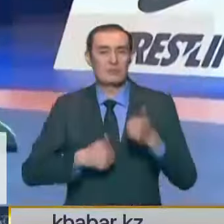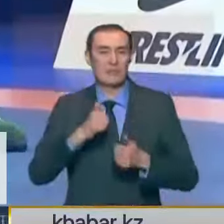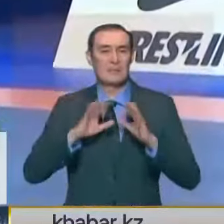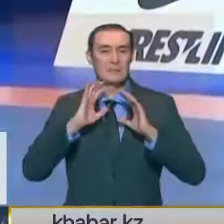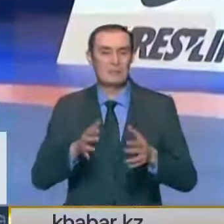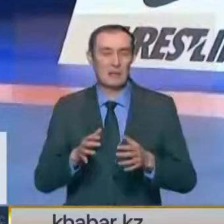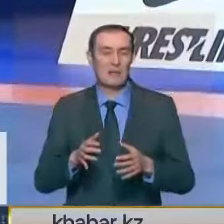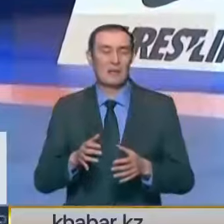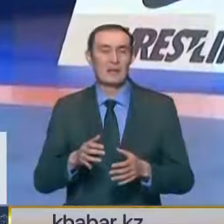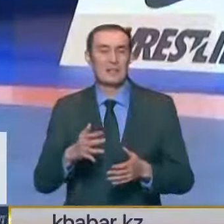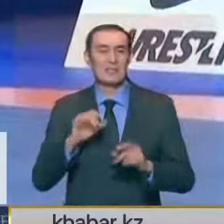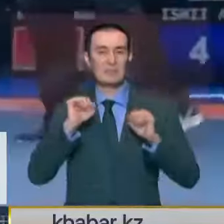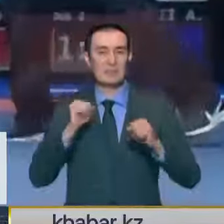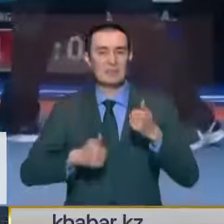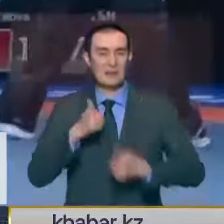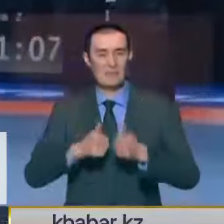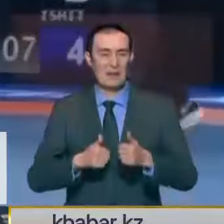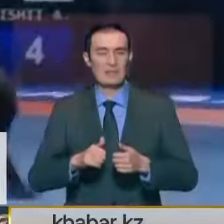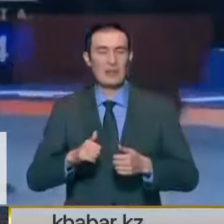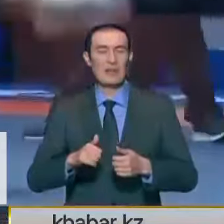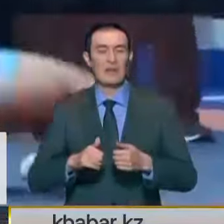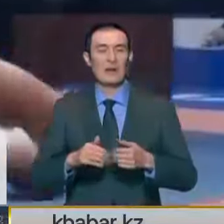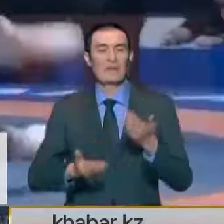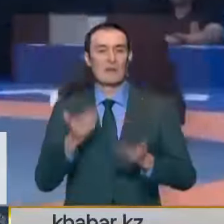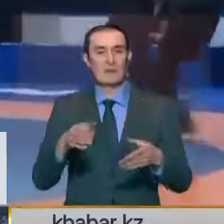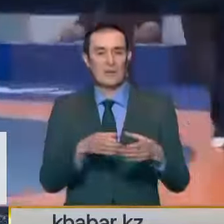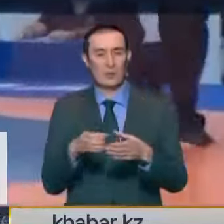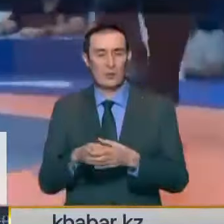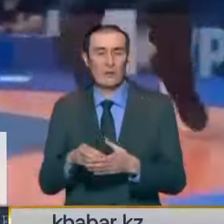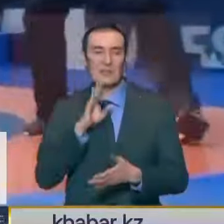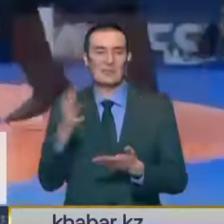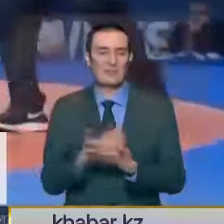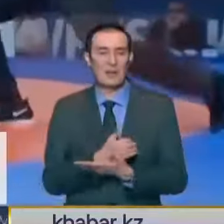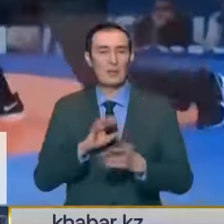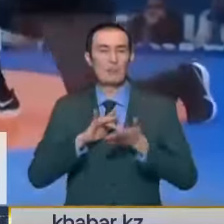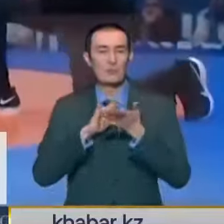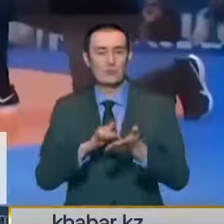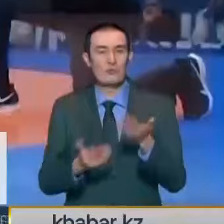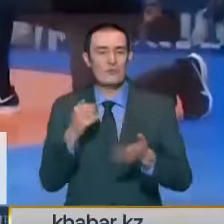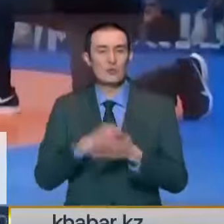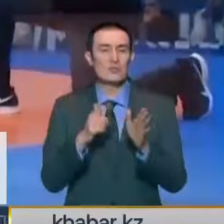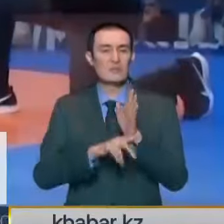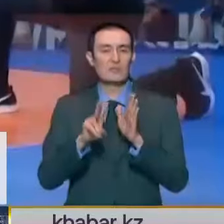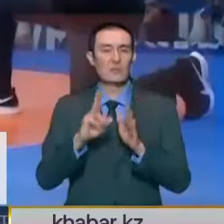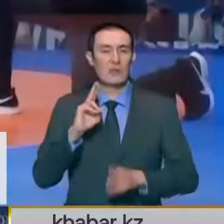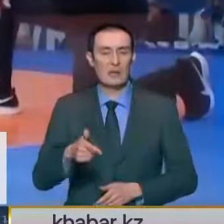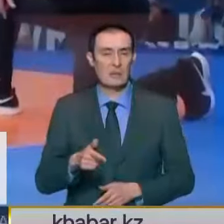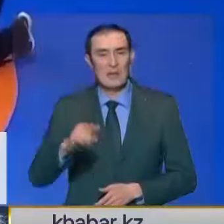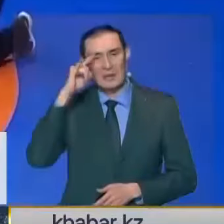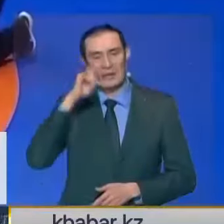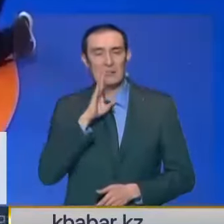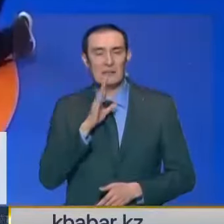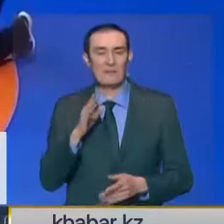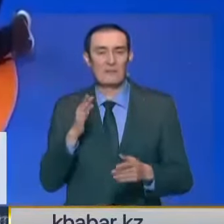мира в албанской тиране где спортсмены соревновались в неолимпийских весовых категориях бакберген завоевала путёвку финал в весе до 72 кг казахстанка